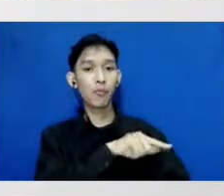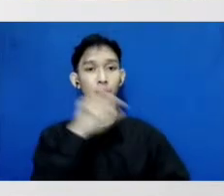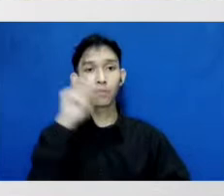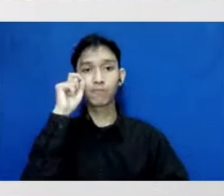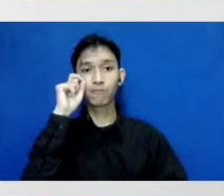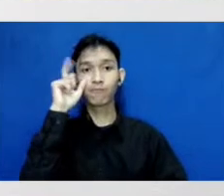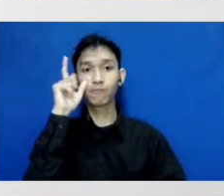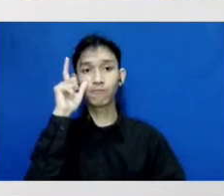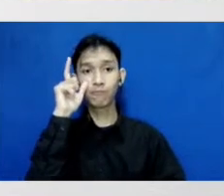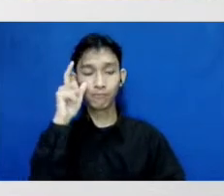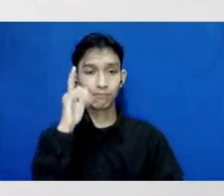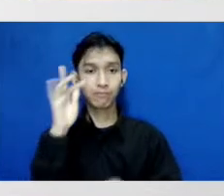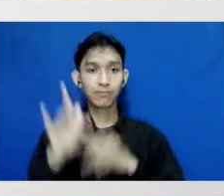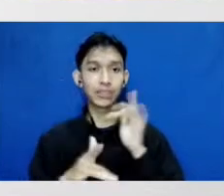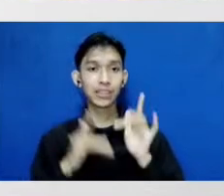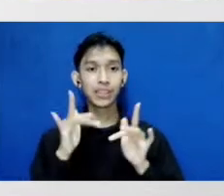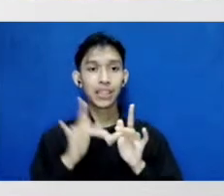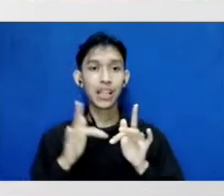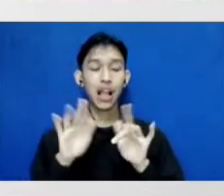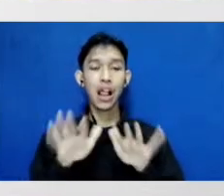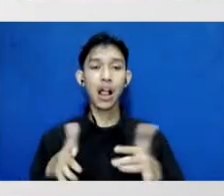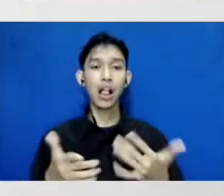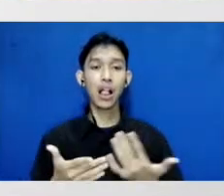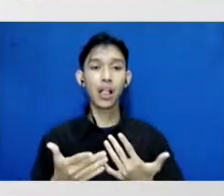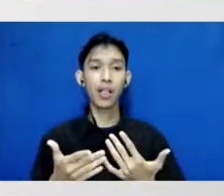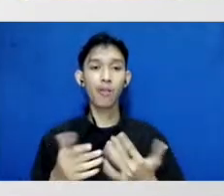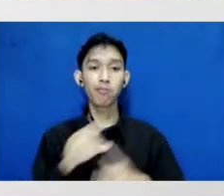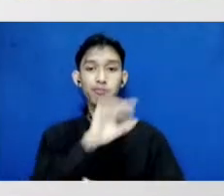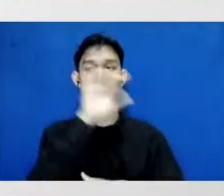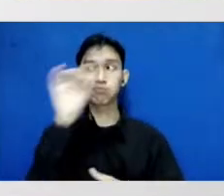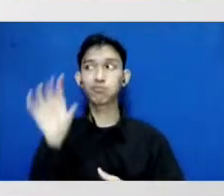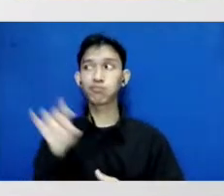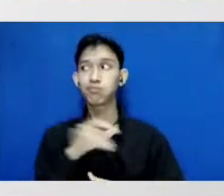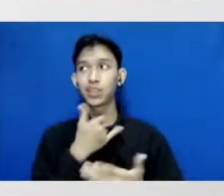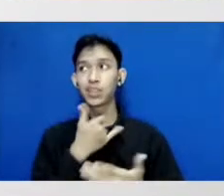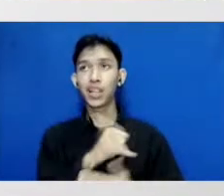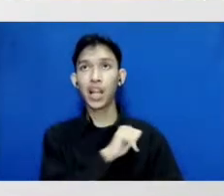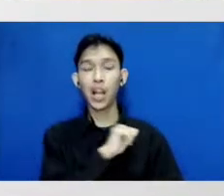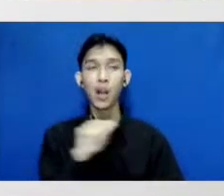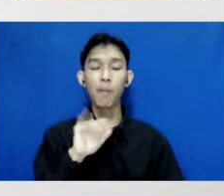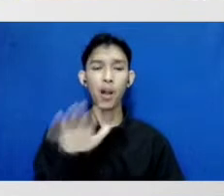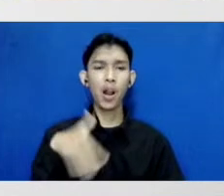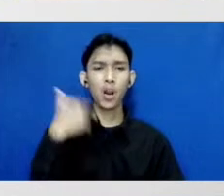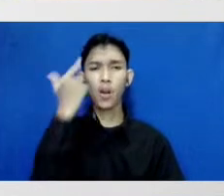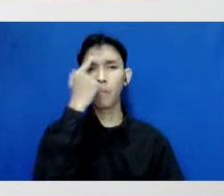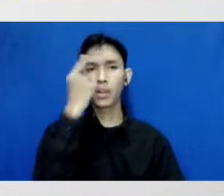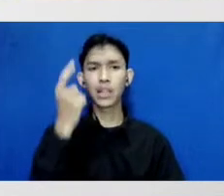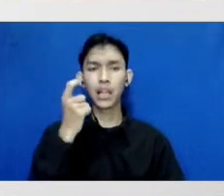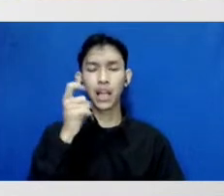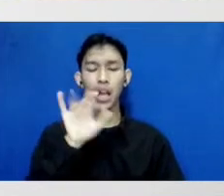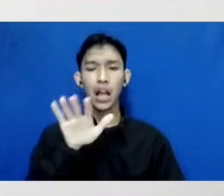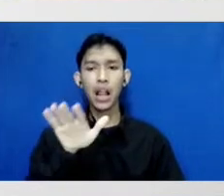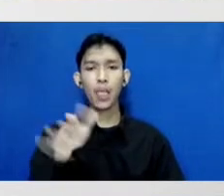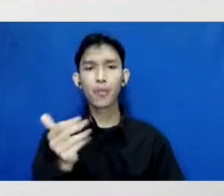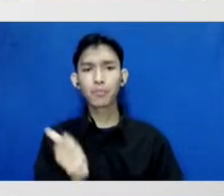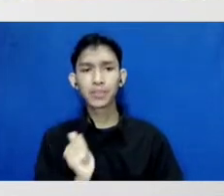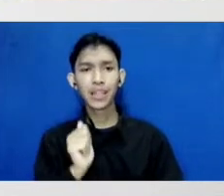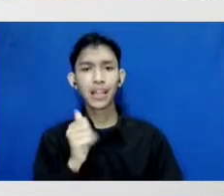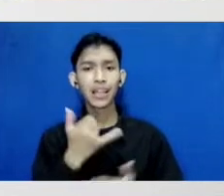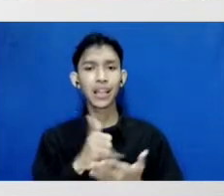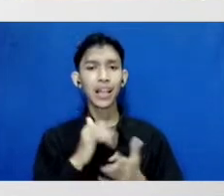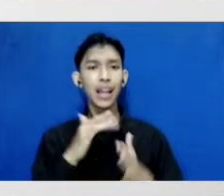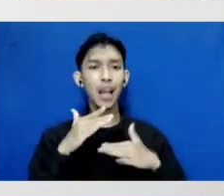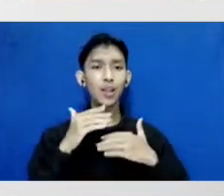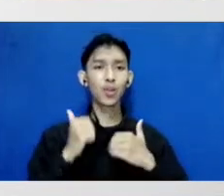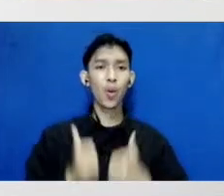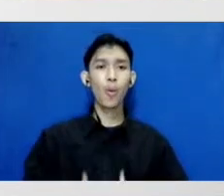masyarakat Indonesia, atau mungkin juga bisa keberagaman nilai beragama dan kepercayaan. Atau juga bisa nilai-nilai kesopanan